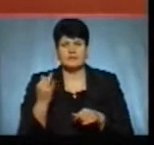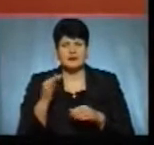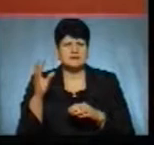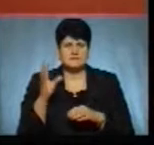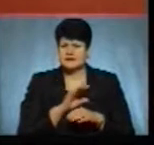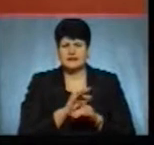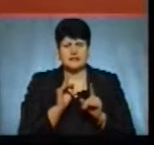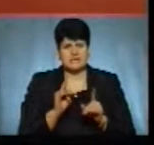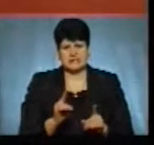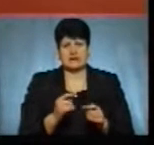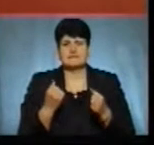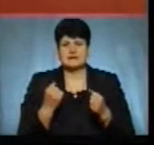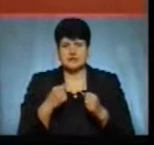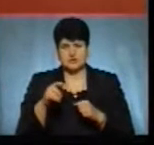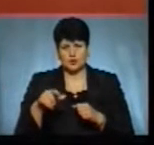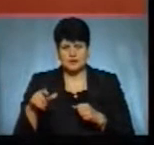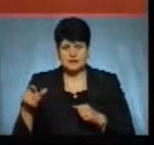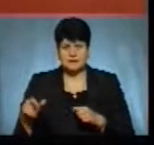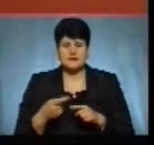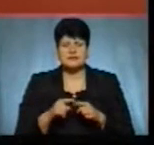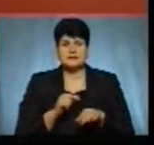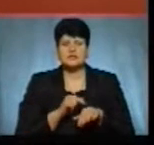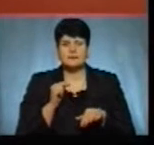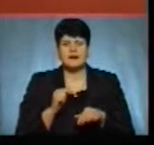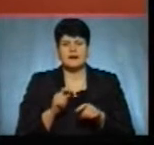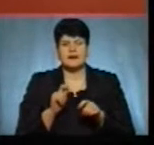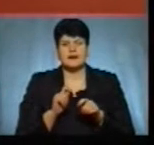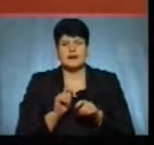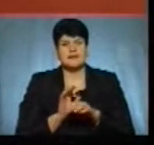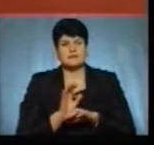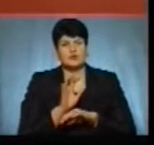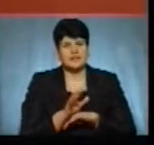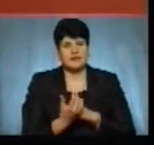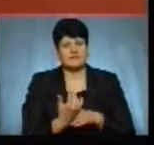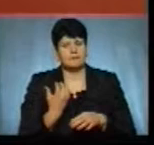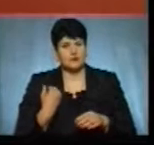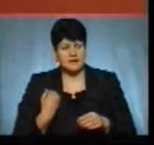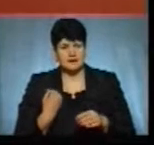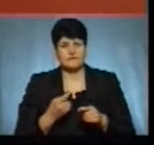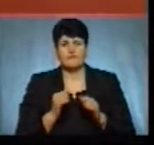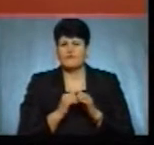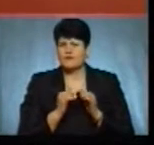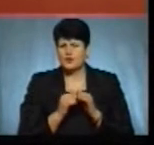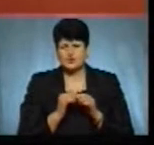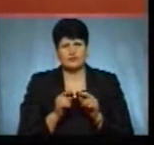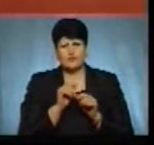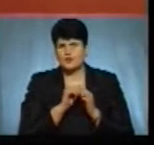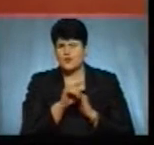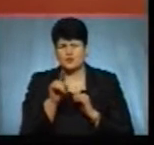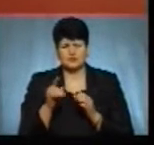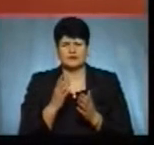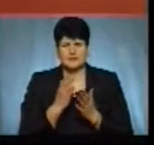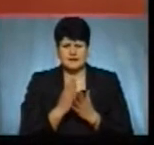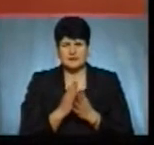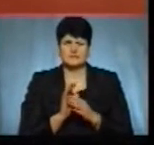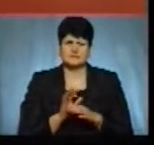тільки фізичних осіб. Вона зачіпає інтереси, в першу чергу, експортерів та імпортерів. В кожній державі є експортне лобі і імпортне лобі, яке так